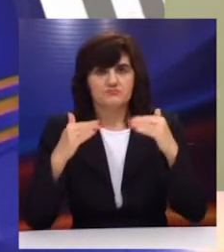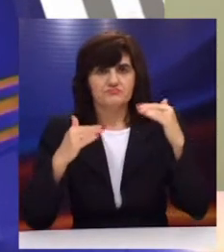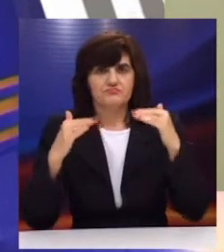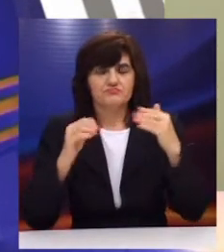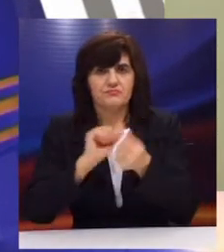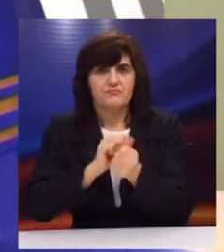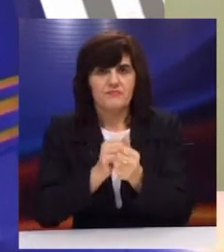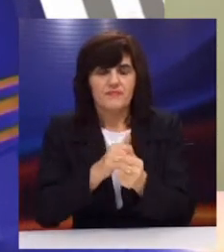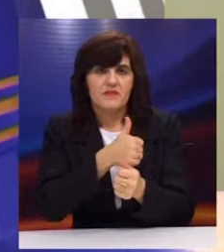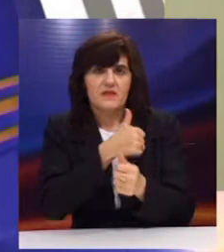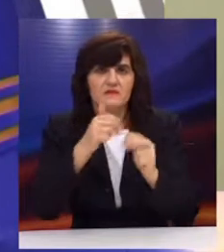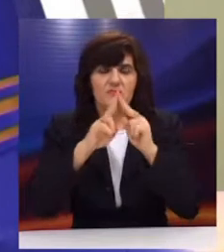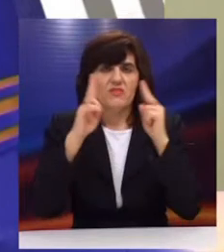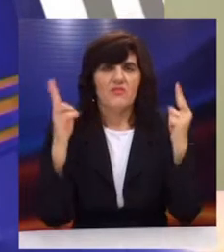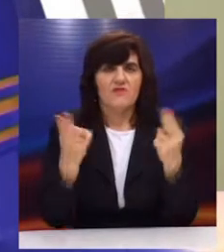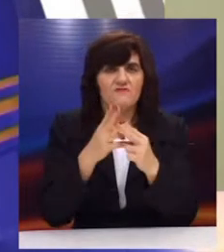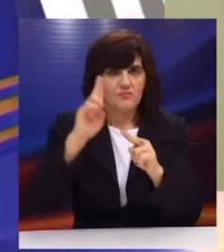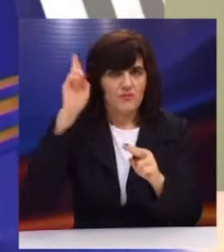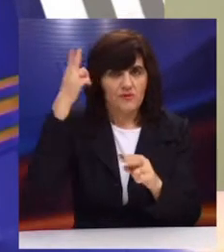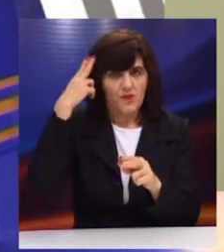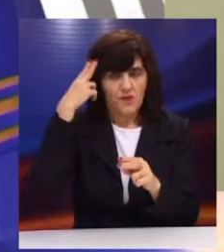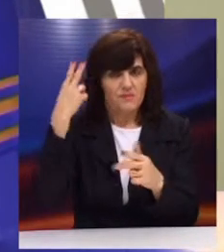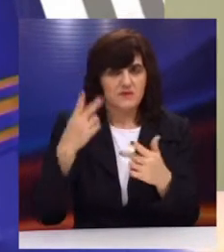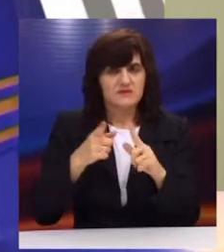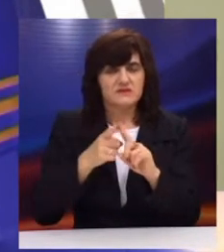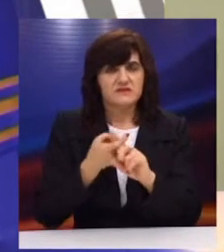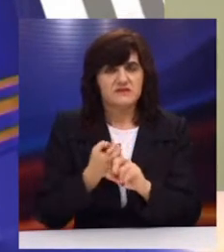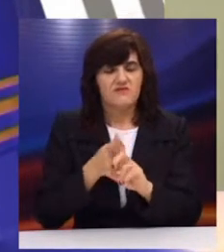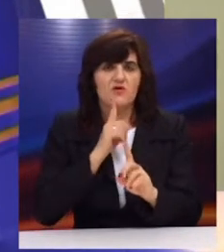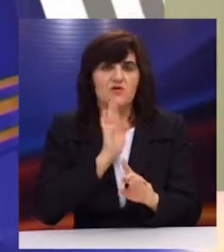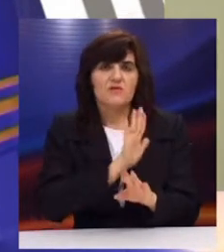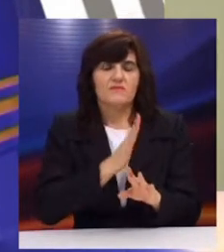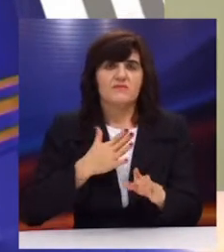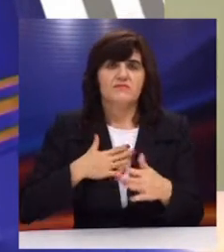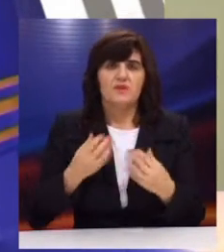na regionalnom i evropskom tržištu prepoznatljivi sa proizvodima iz